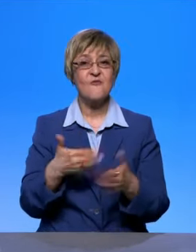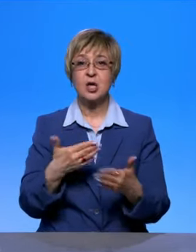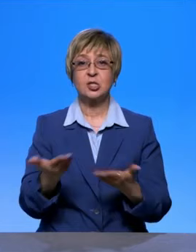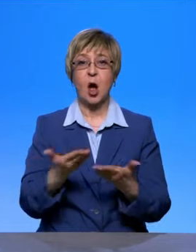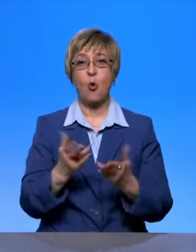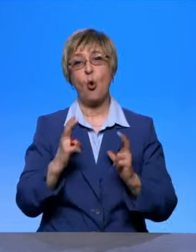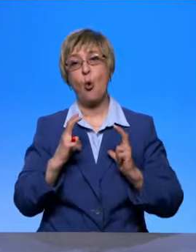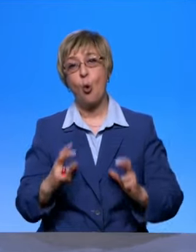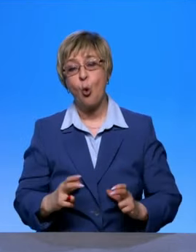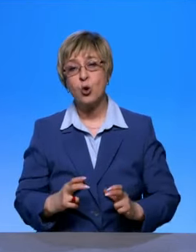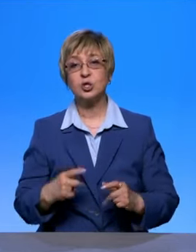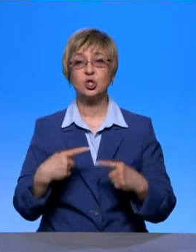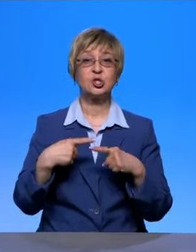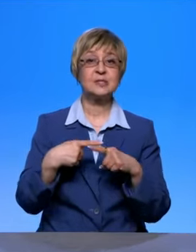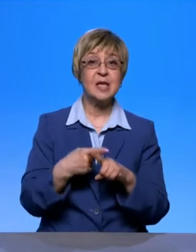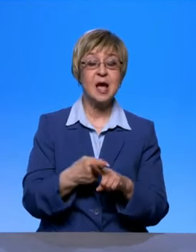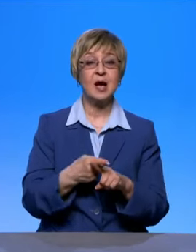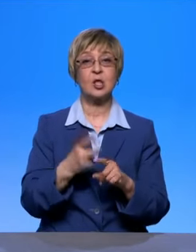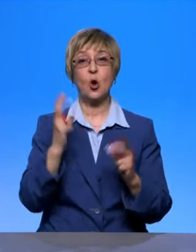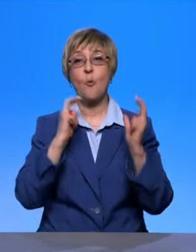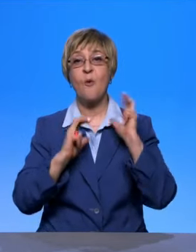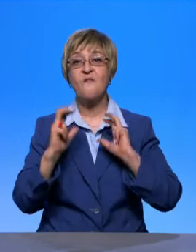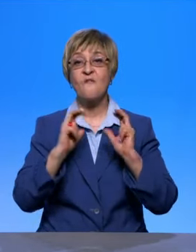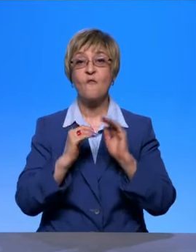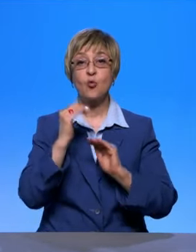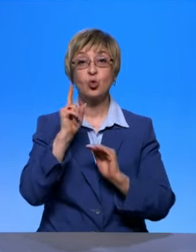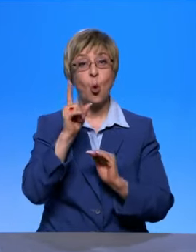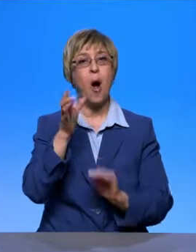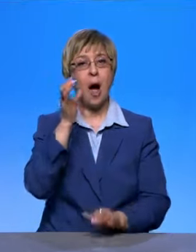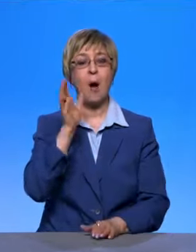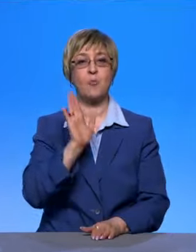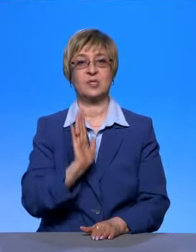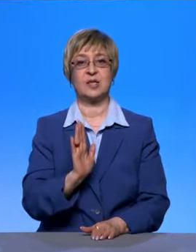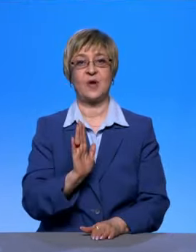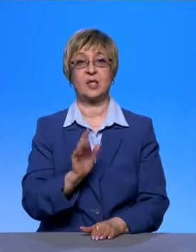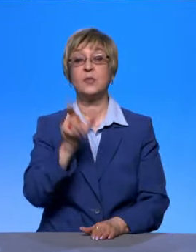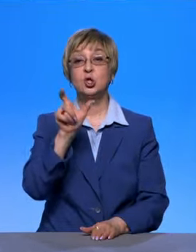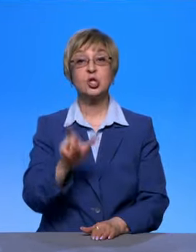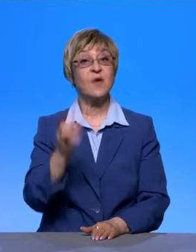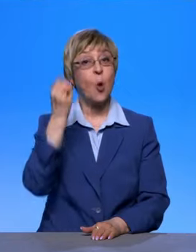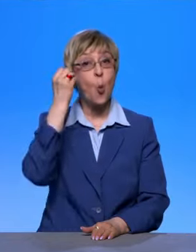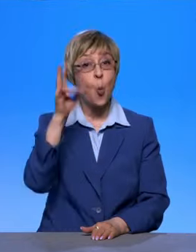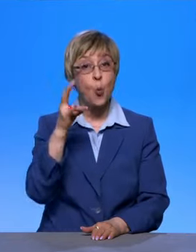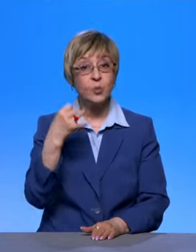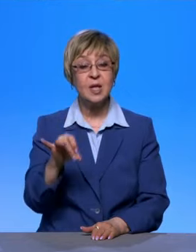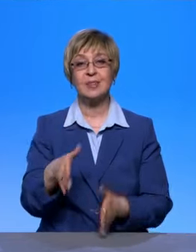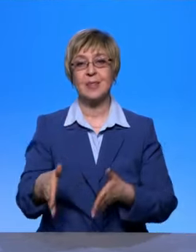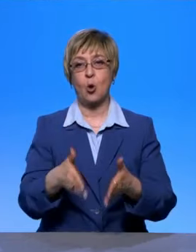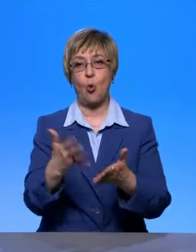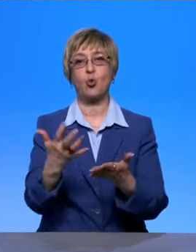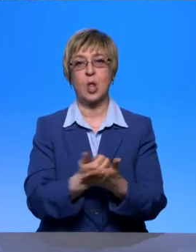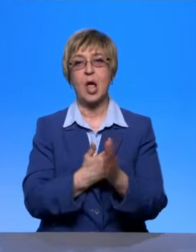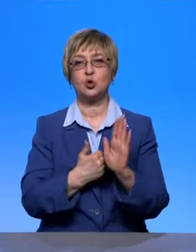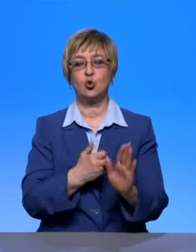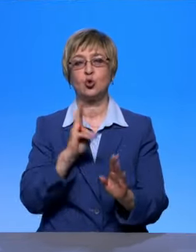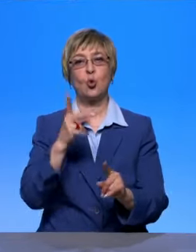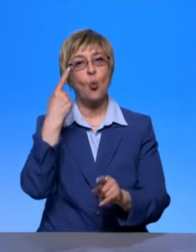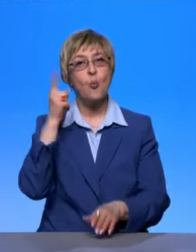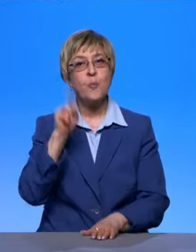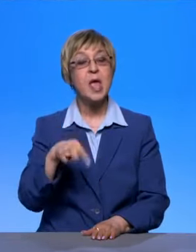колледж, техникум, вуз, но образование. Человек умный потом себе дорогу найдет, умеющий думать.